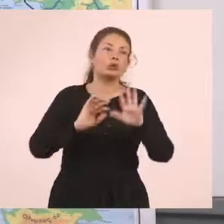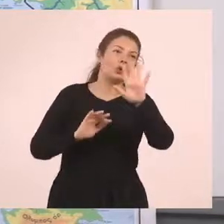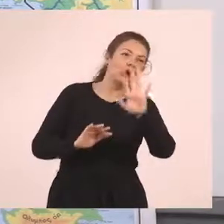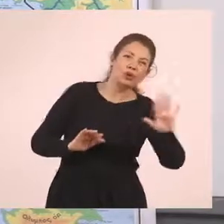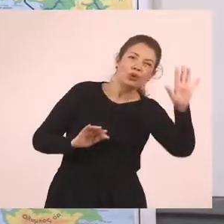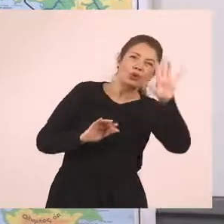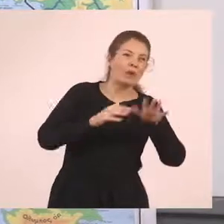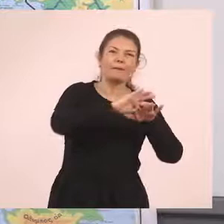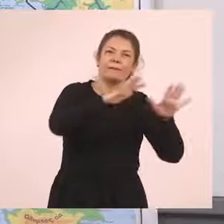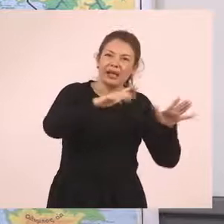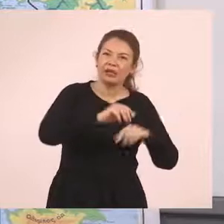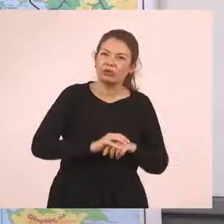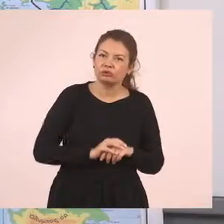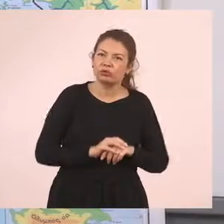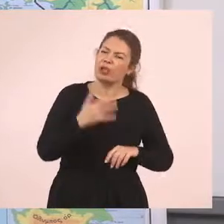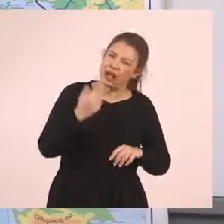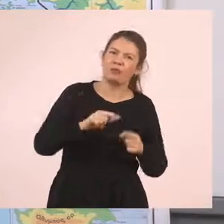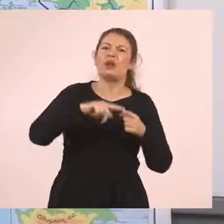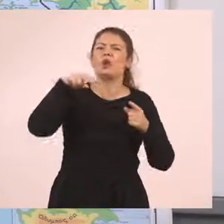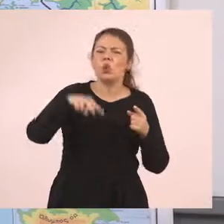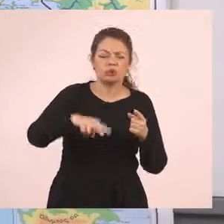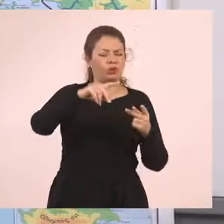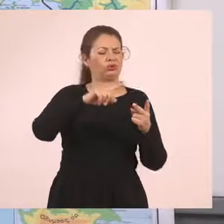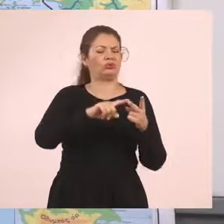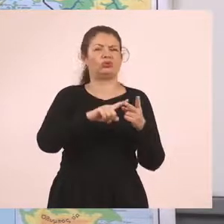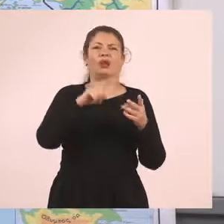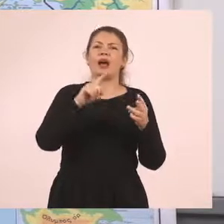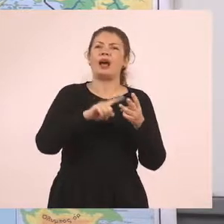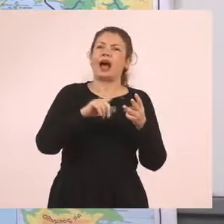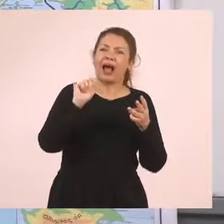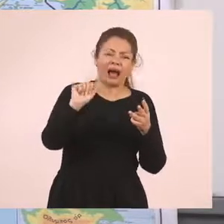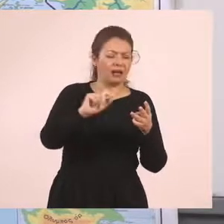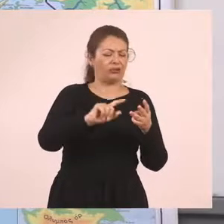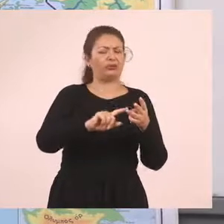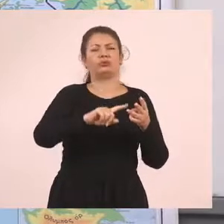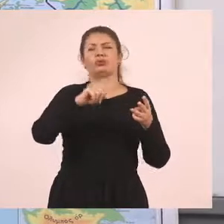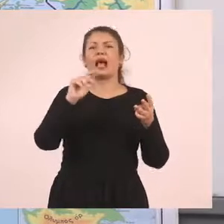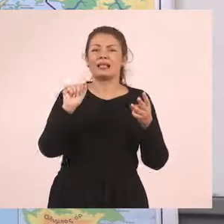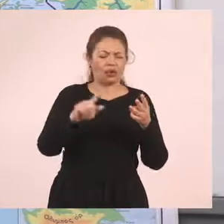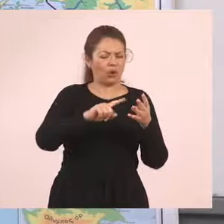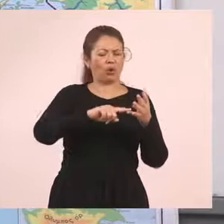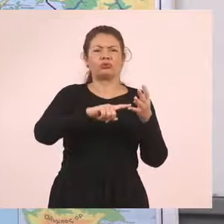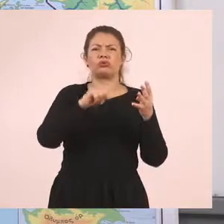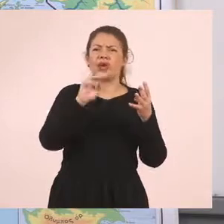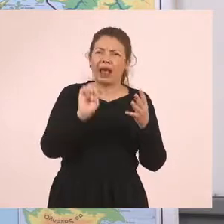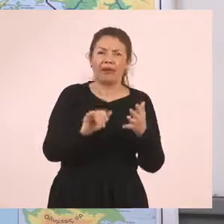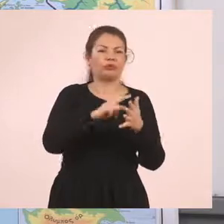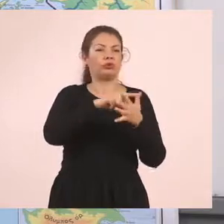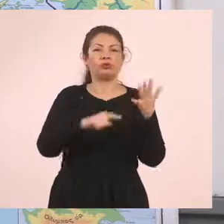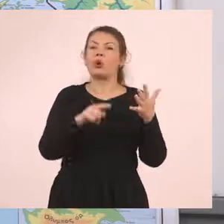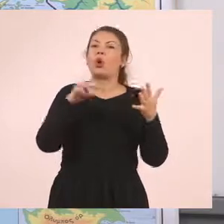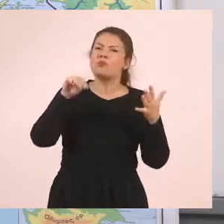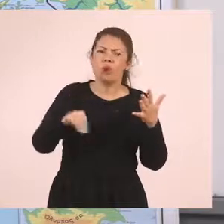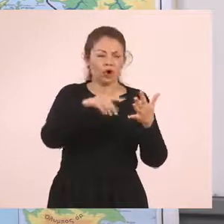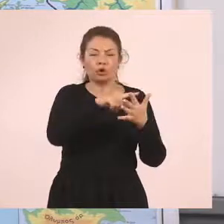ποτάμια εκβάλλουν. Έχουμε το Λούρο, έχουμε τον Άραχθο, έχουμε τον Αχελό, τον Εύβοινο και το